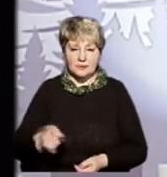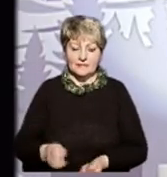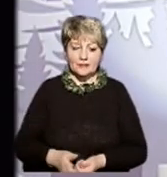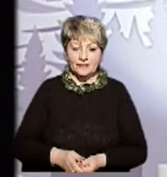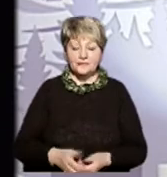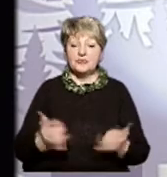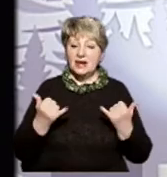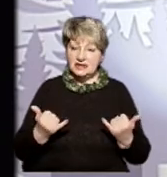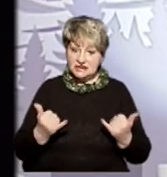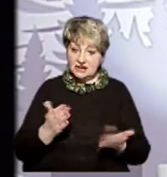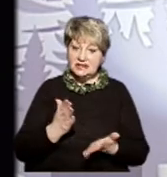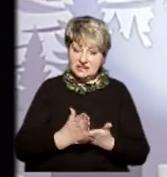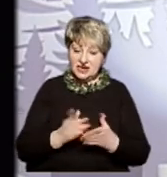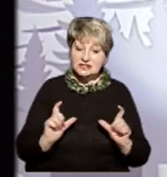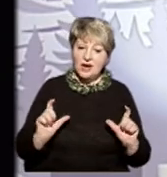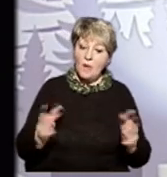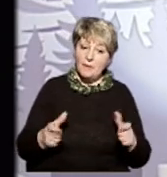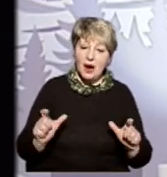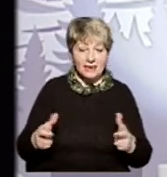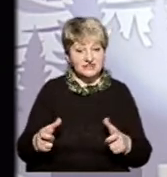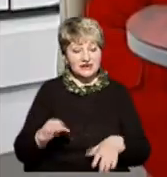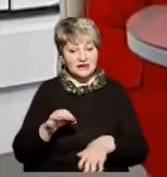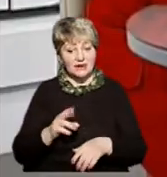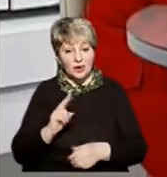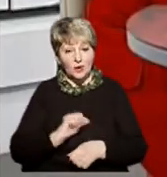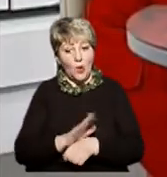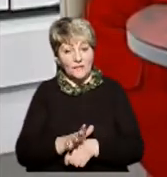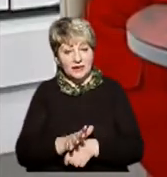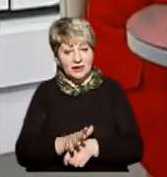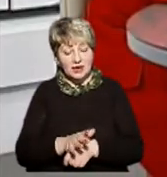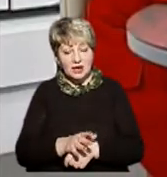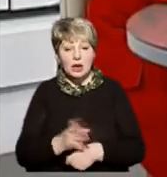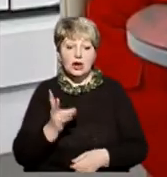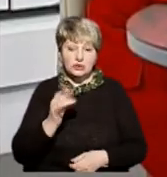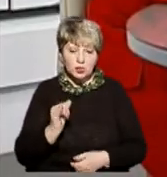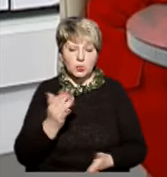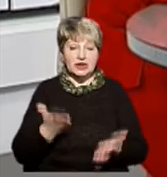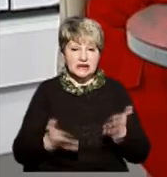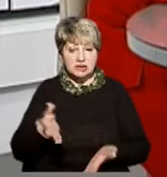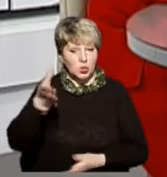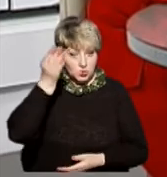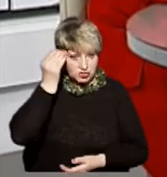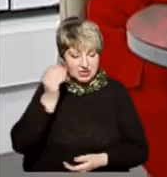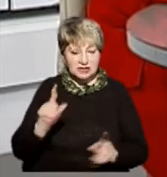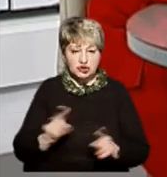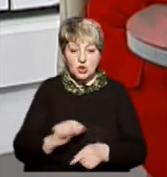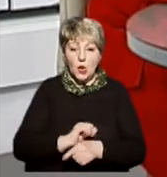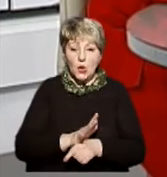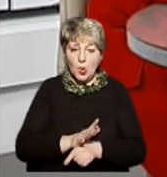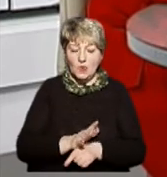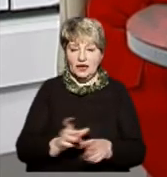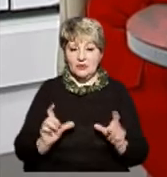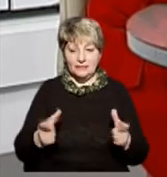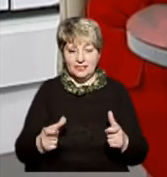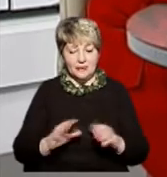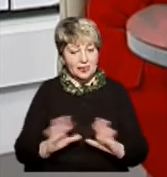діють ковідні обмеження? Якщо так, то які саме? Ну, враховуючи те, що ковід вже не відмінений, і є пацієнтки,